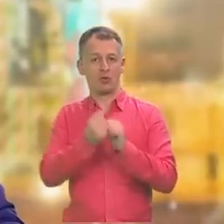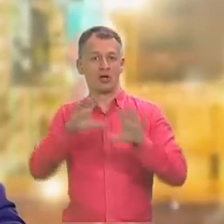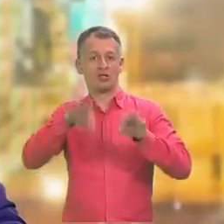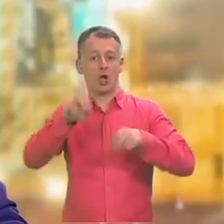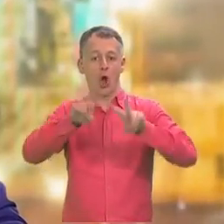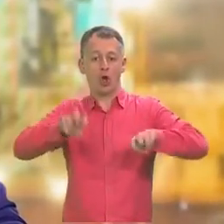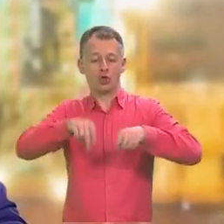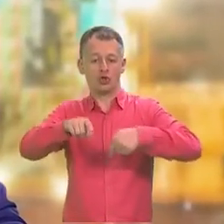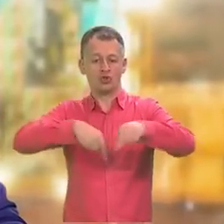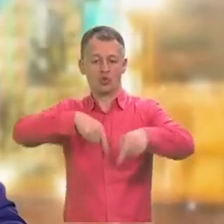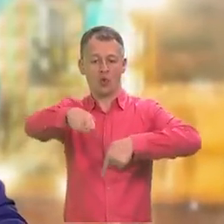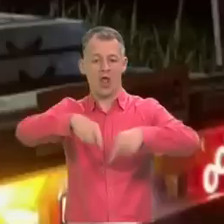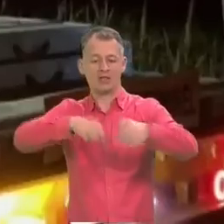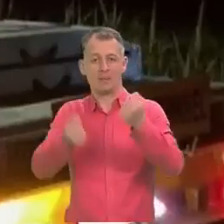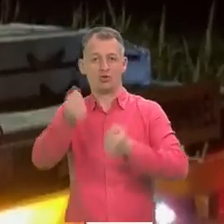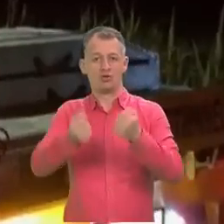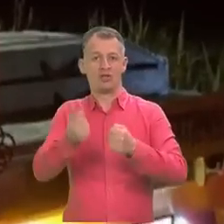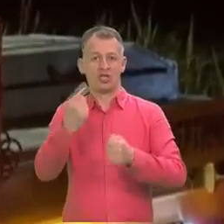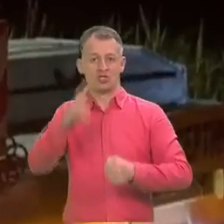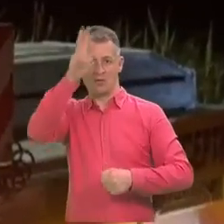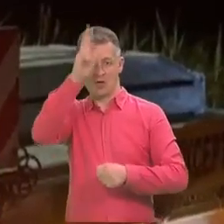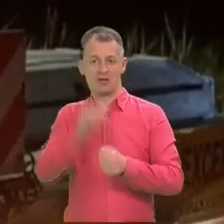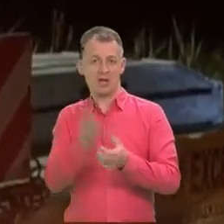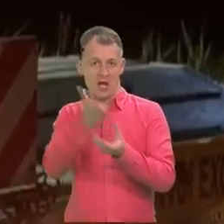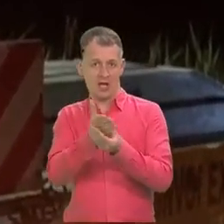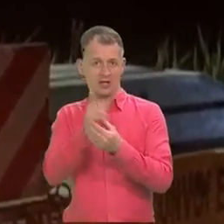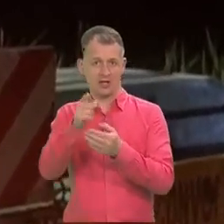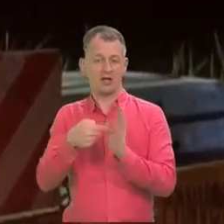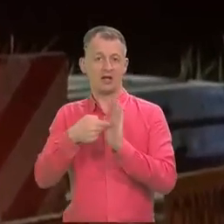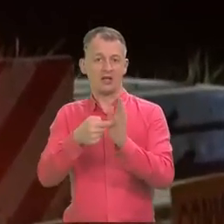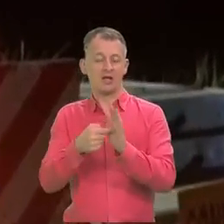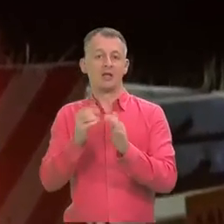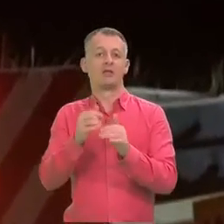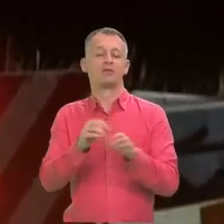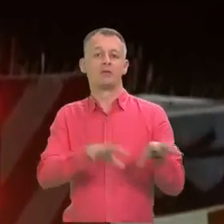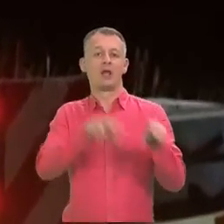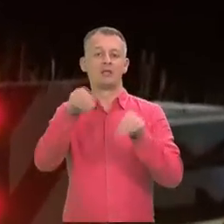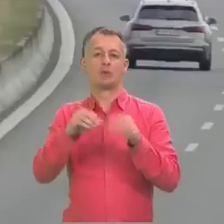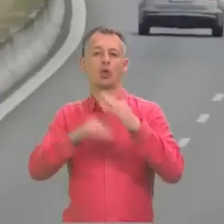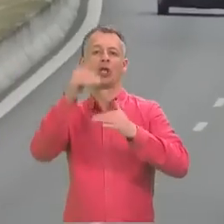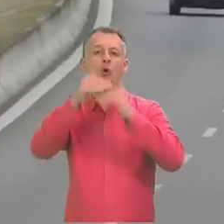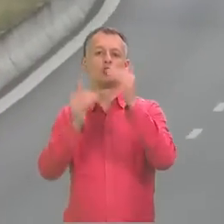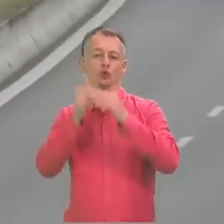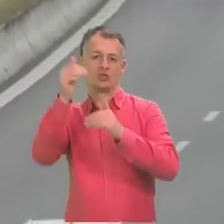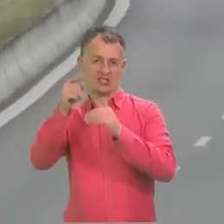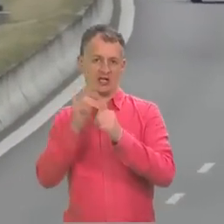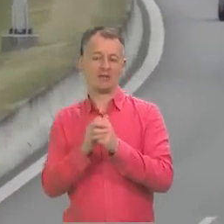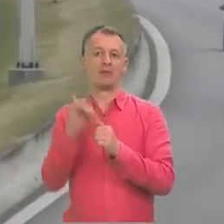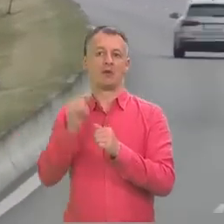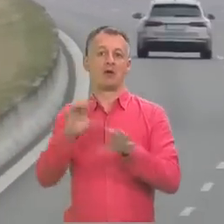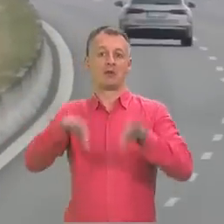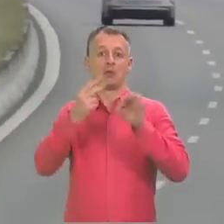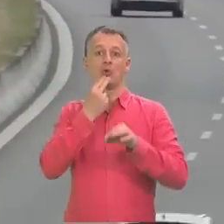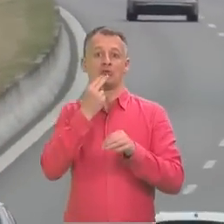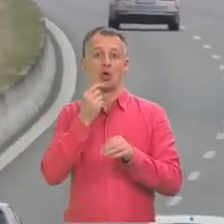în trafic pe autostradă din Germania. În acte, remorca transporta schele pentru construcții. Spre surpriza polițiștilor, aceștia au descoperit